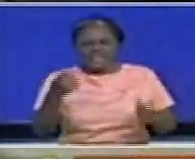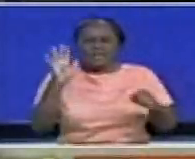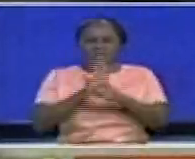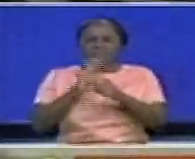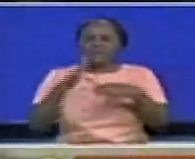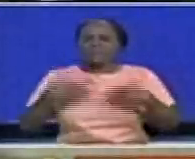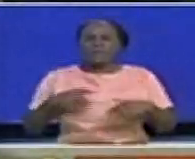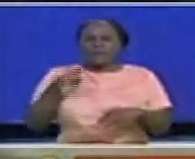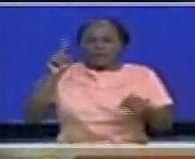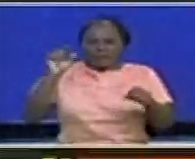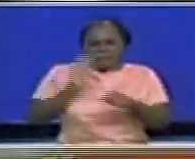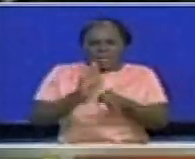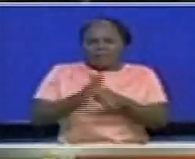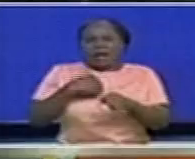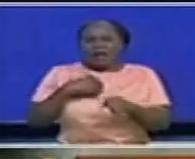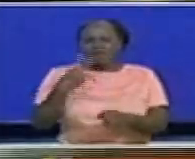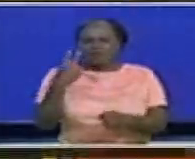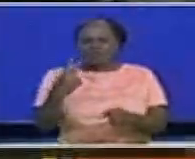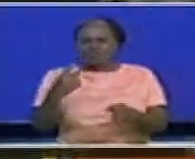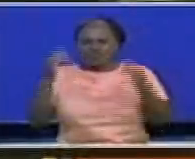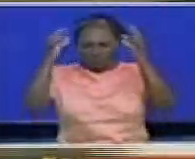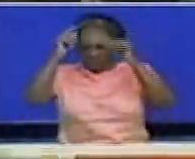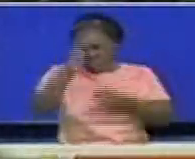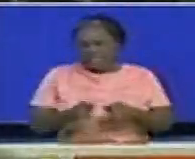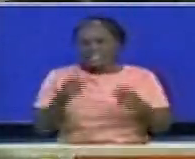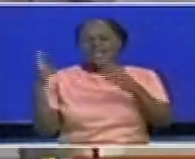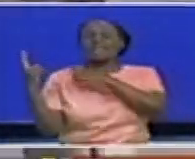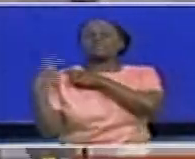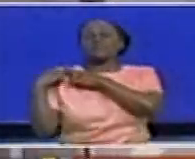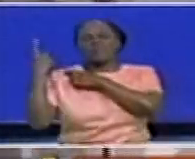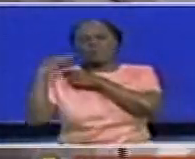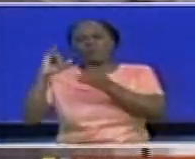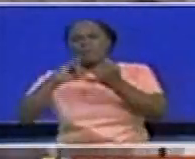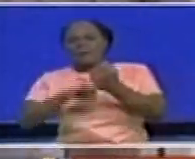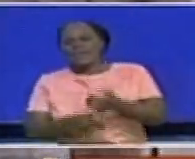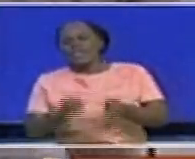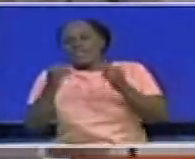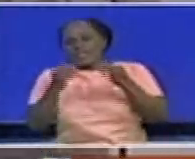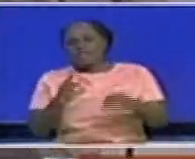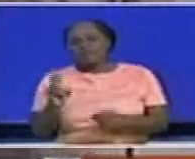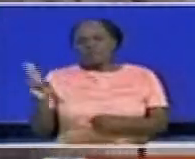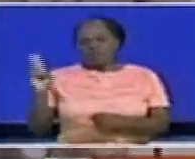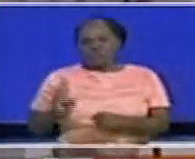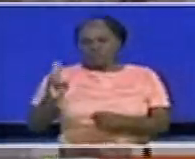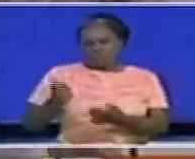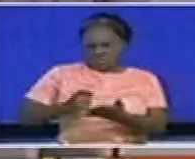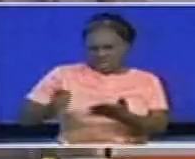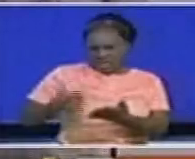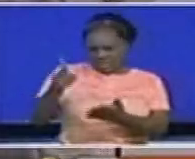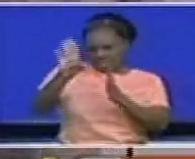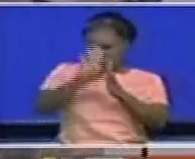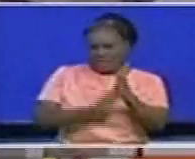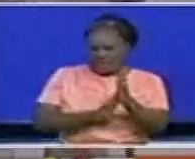hili bado lina majaji wawili tu wanaoshughulikia mizozo ya ndoa. Na iwapo Rais Uhuru Kenyatta atatia saini mswada